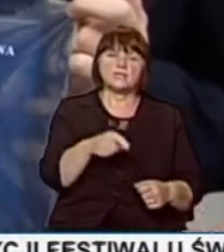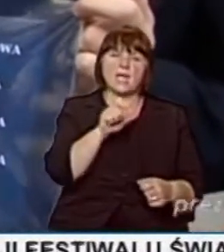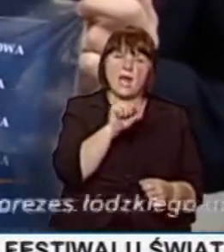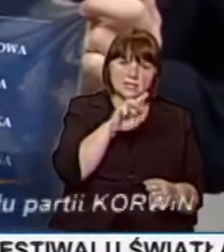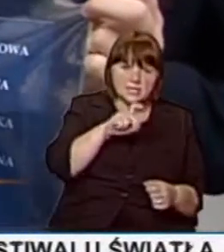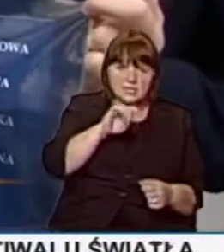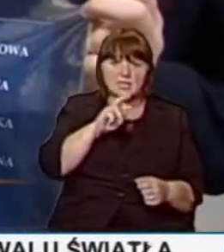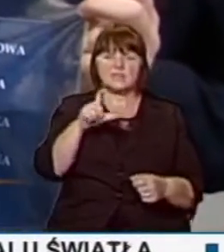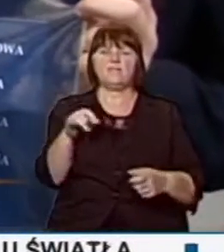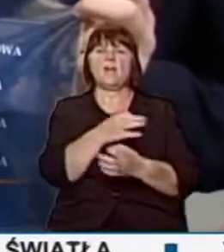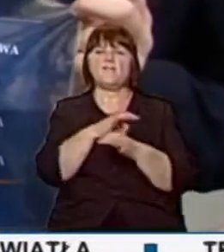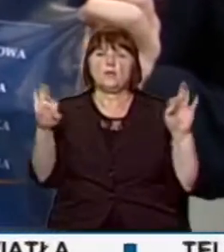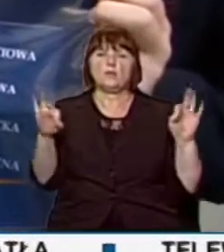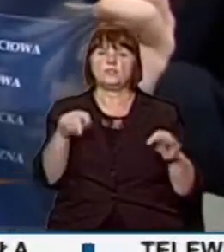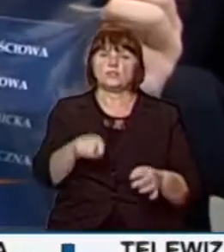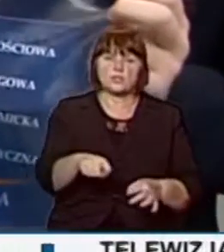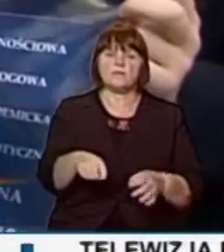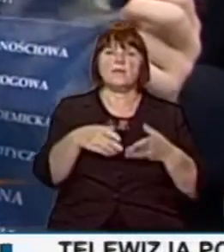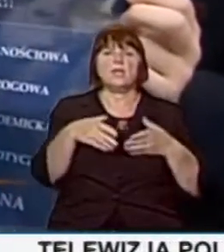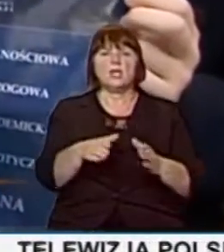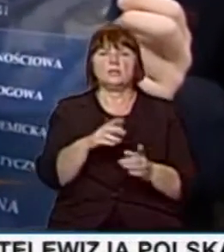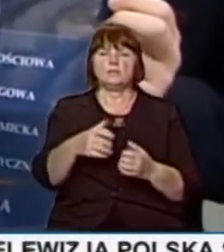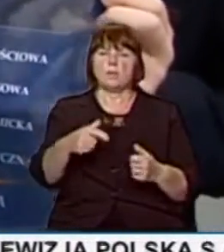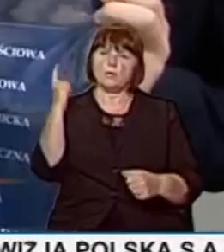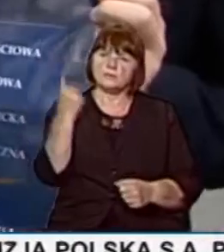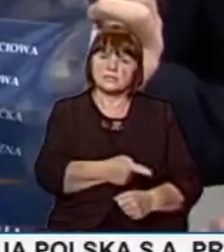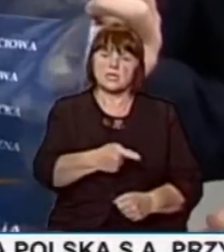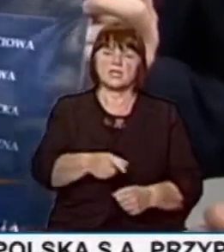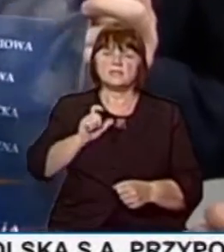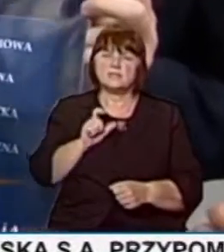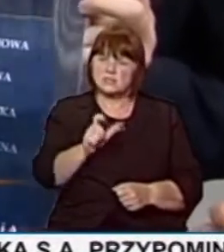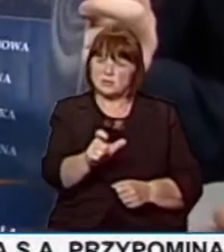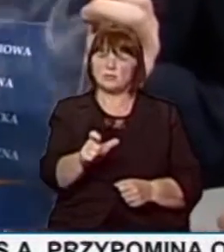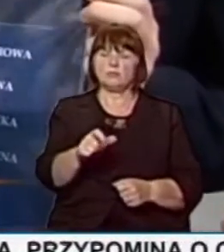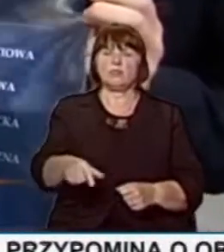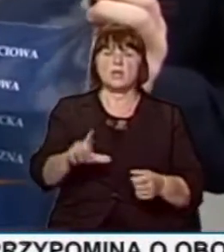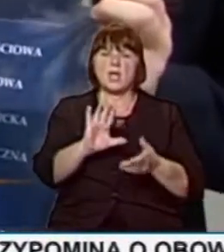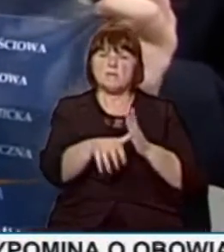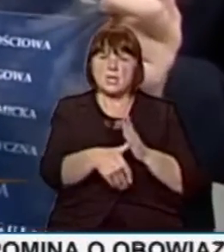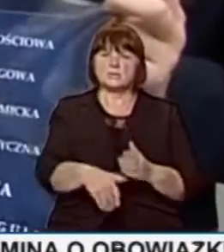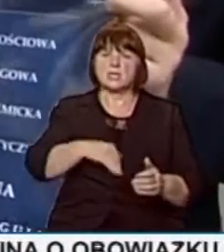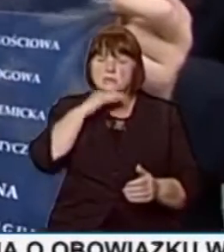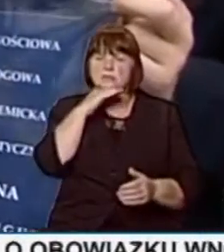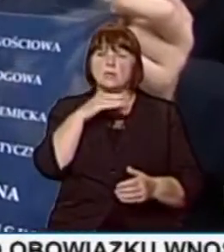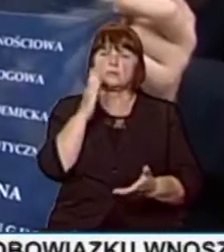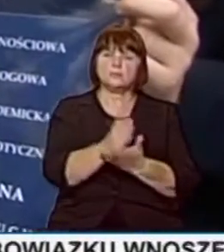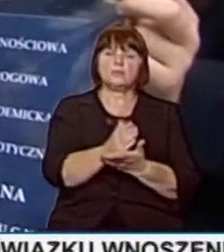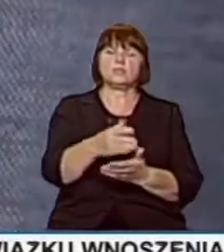Tutaj głównie naszym programem takim będzie zakaz zadłużania miasta. Dość z zadłużaniem,